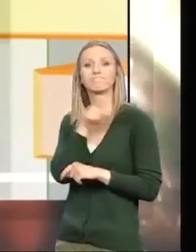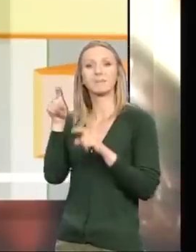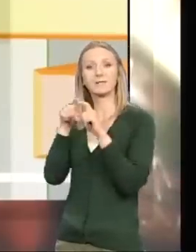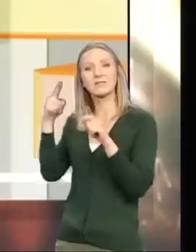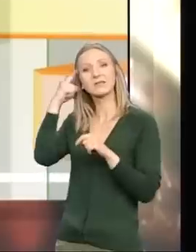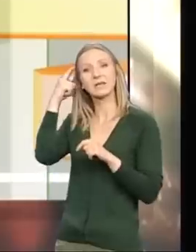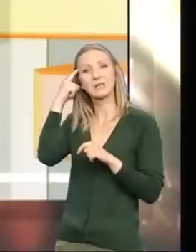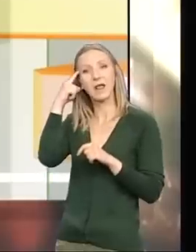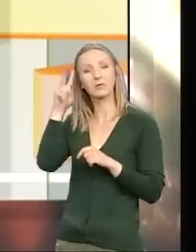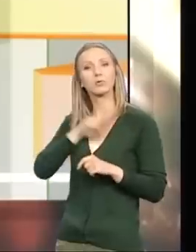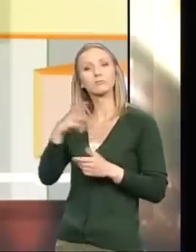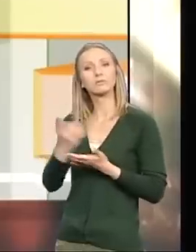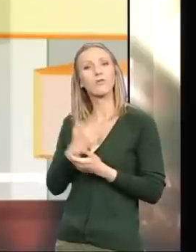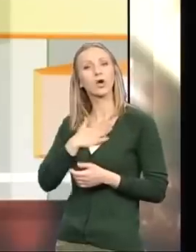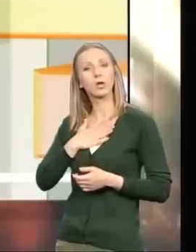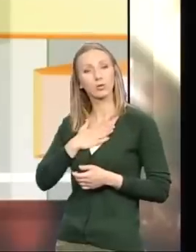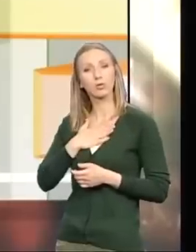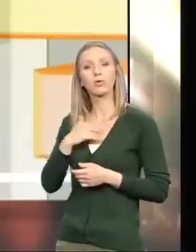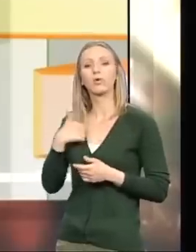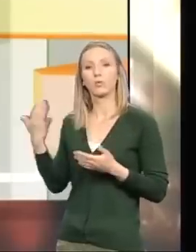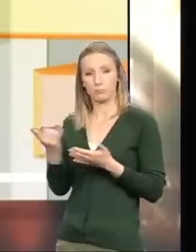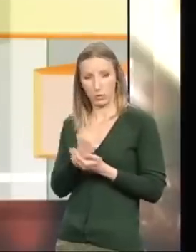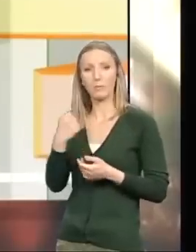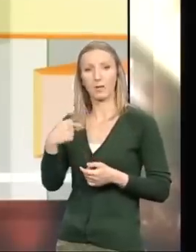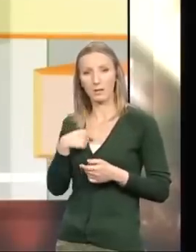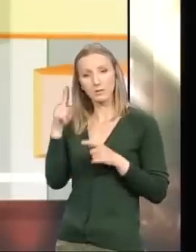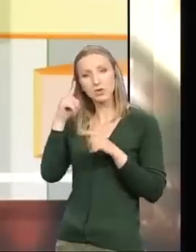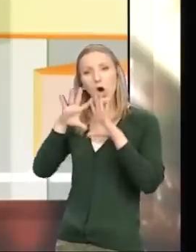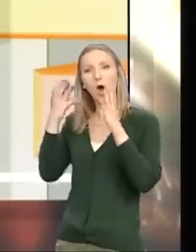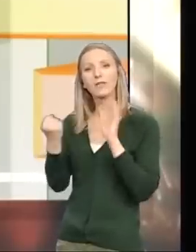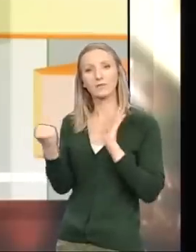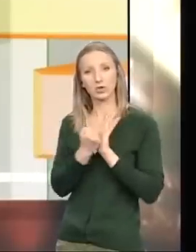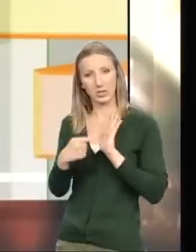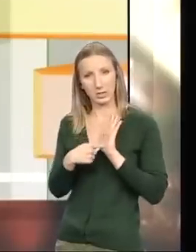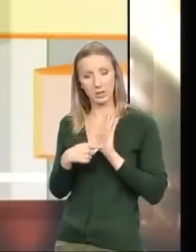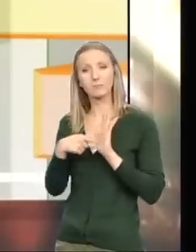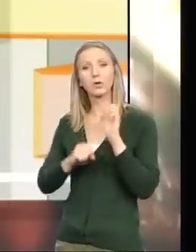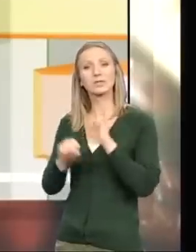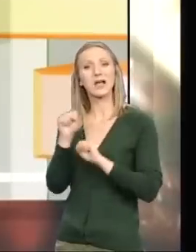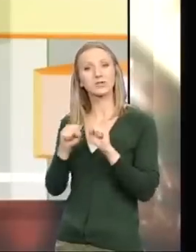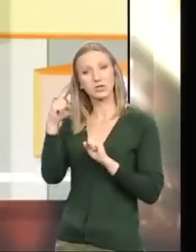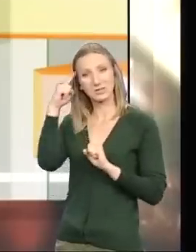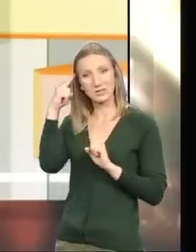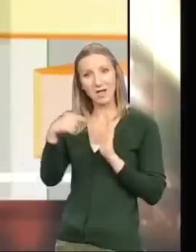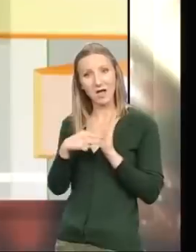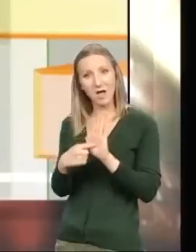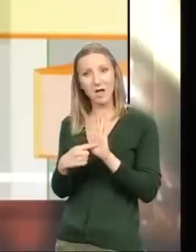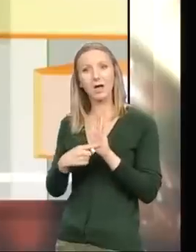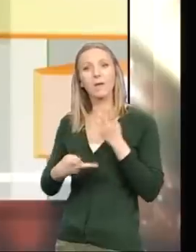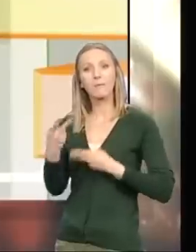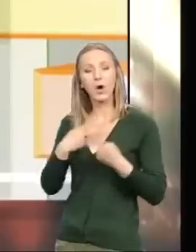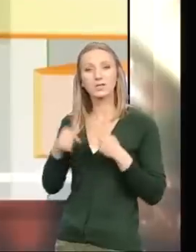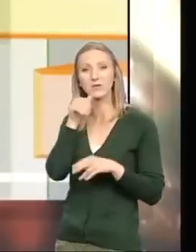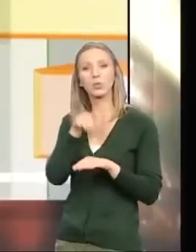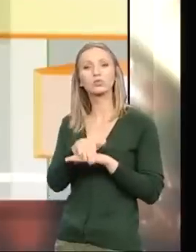intelektualnu svojinu dobili ispravu reći znači o kolektivnom žigu, to je zaštetni znak za proizvode i